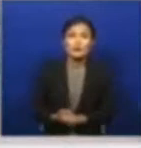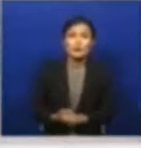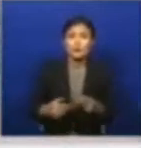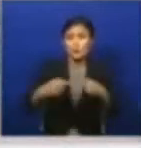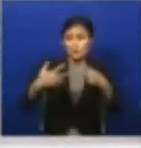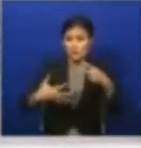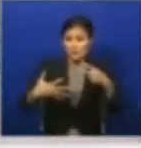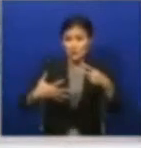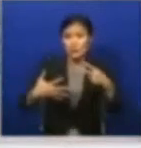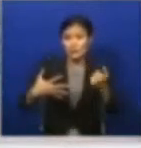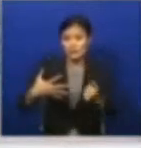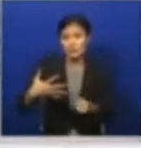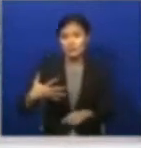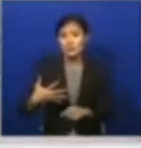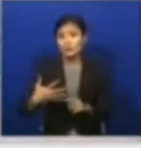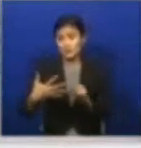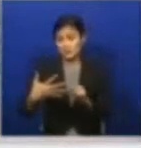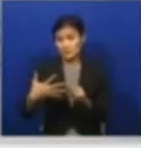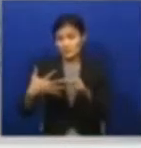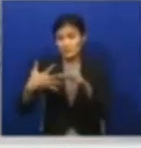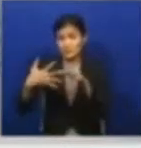ที่3กับวงเล็บที่5